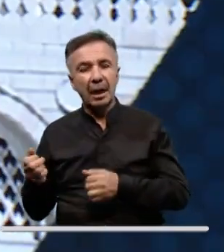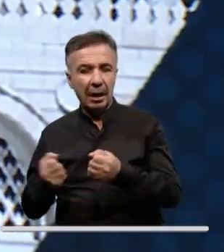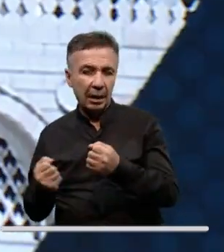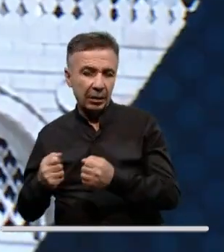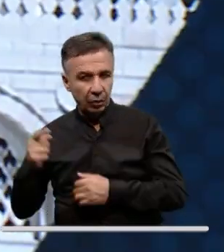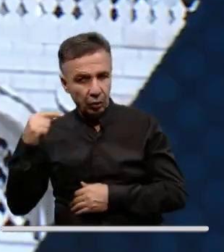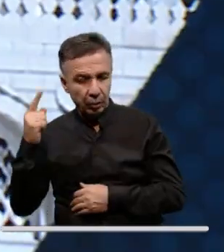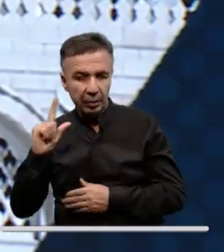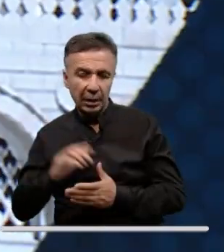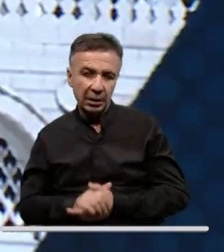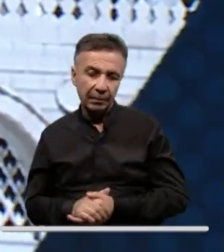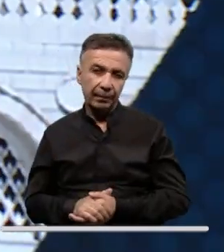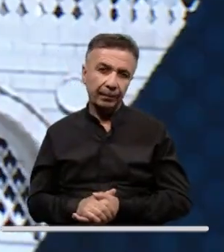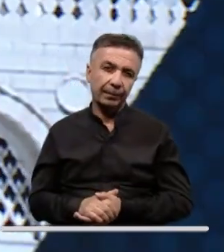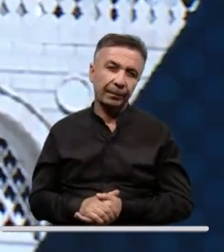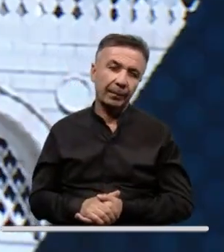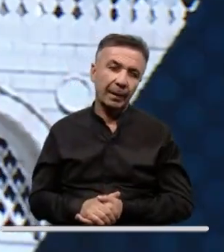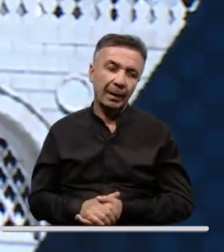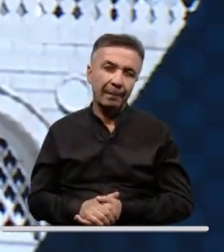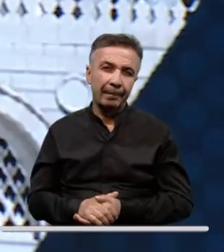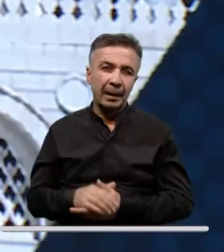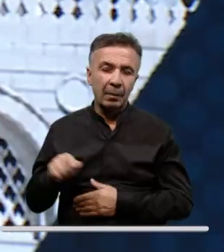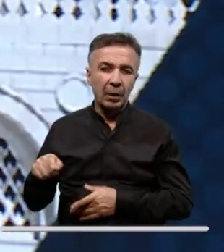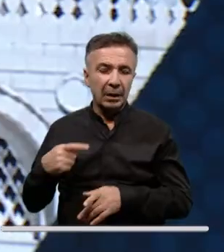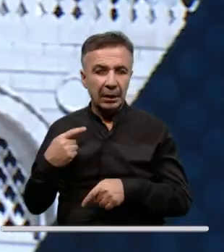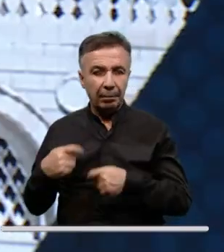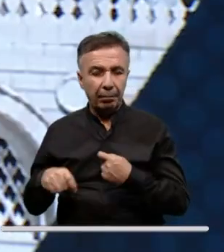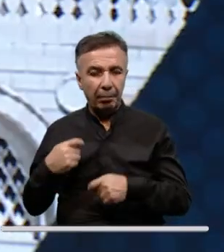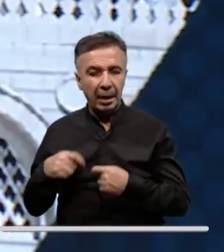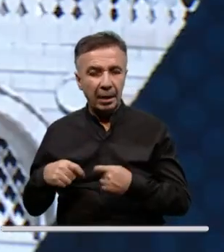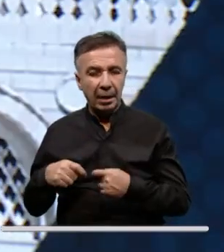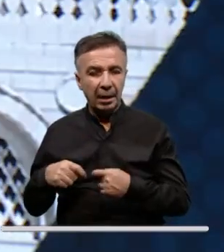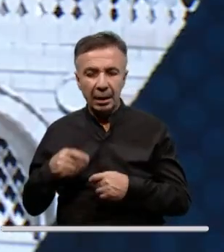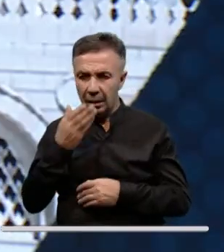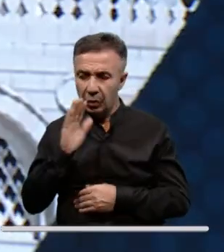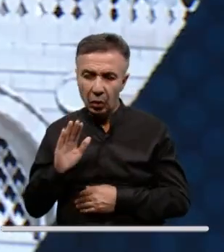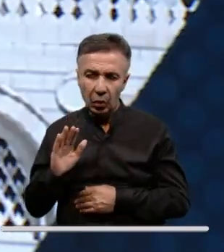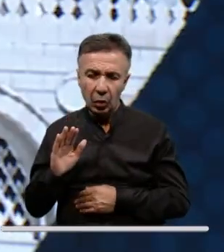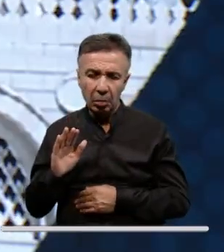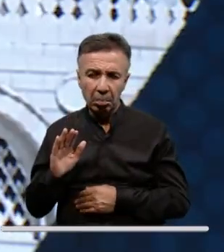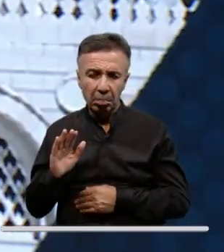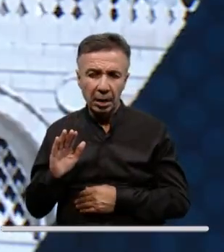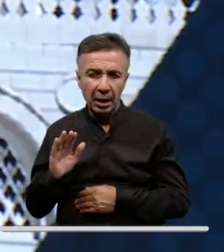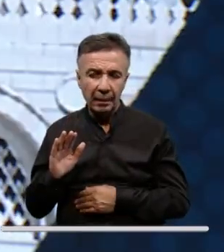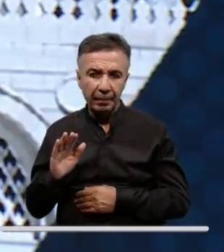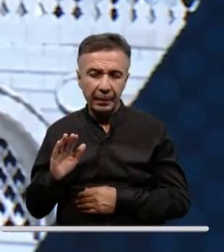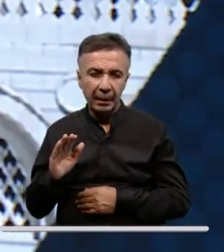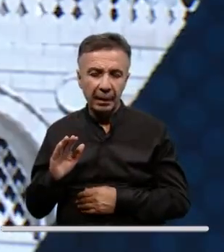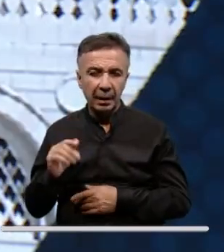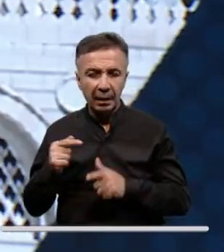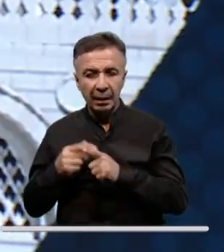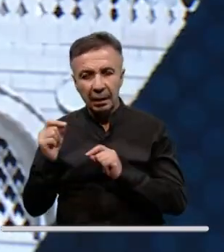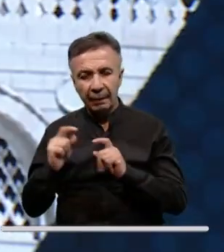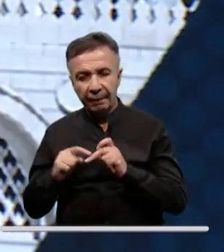düşünebiliriz burada da Eee bankayı araya koymadan direkt firmadan eee peşin